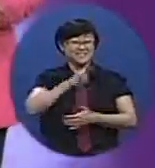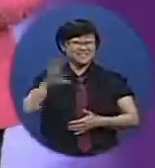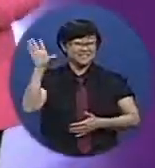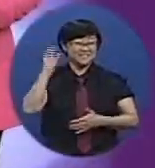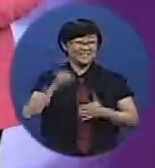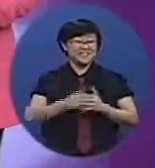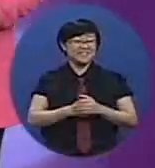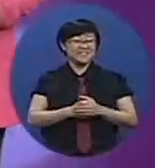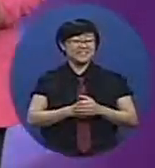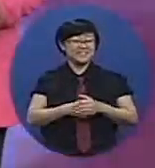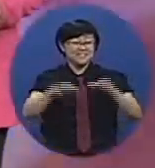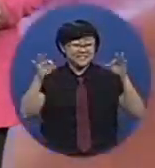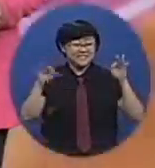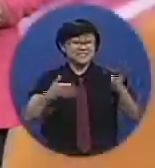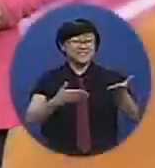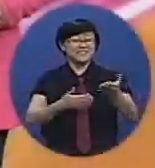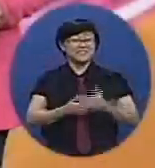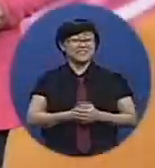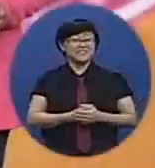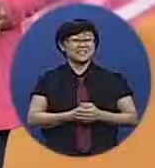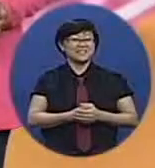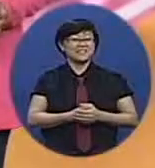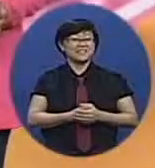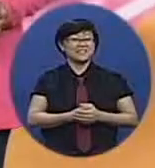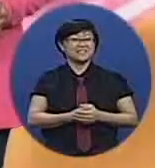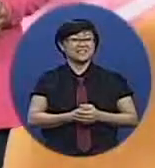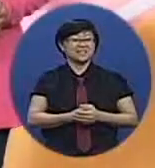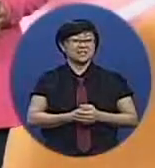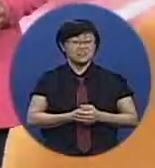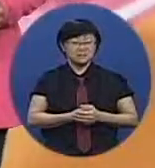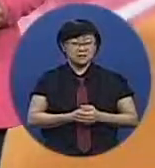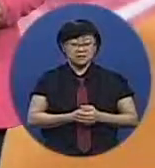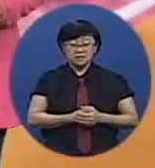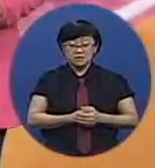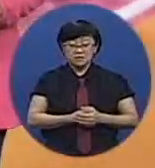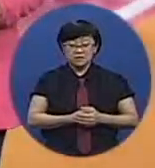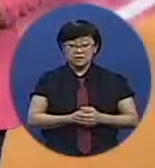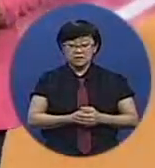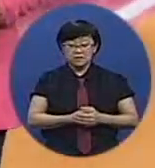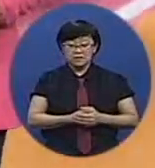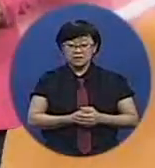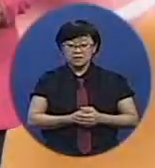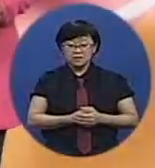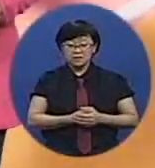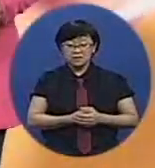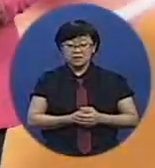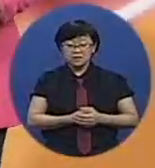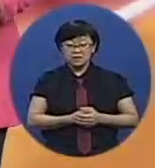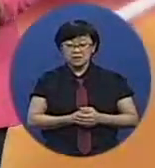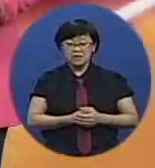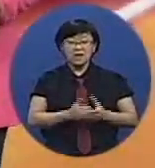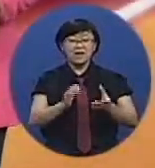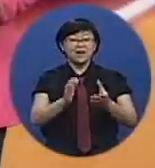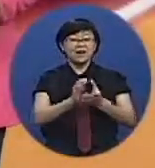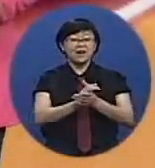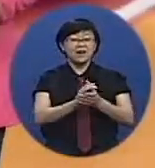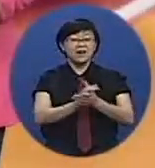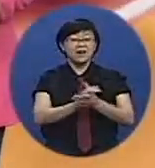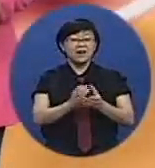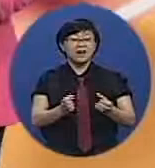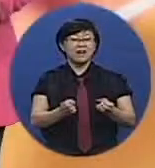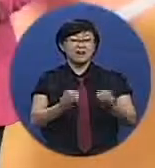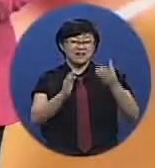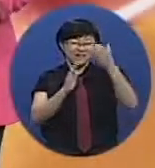들어보겠습니다. 그런데요. 잠깐만요. 네. 네. 저 인주교예요. 네. 저 할렐루야